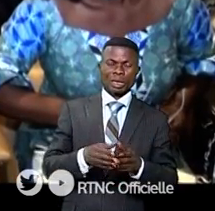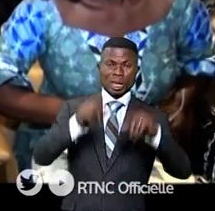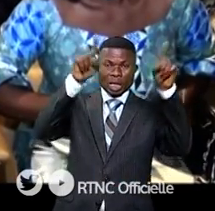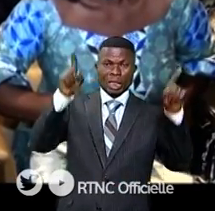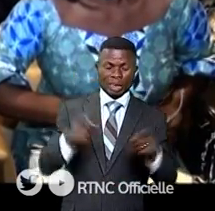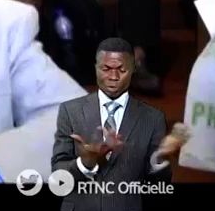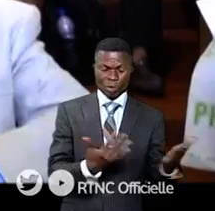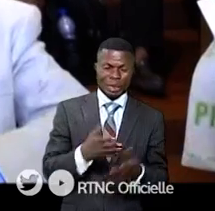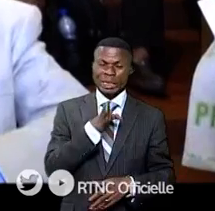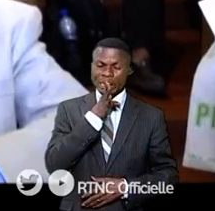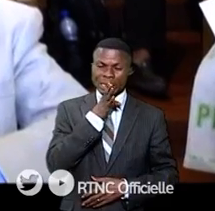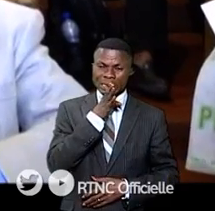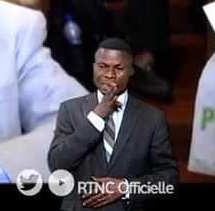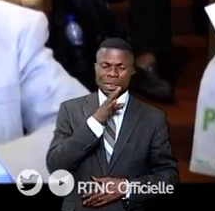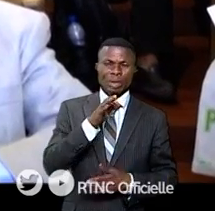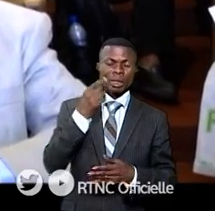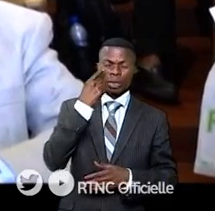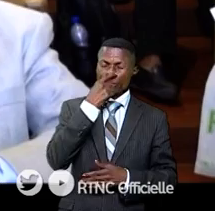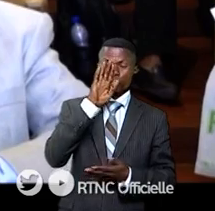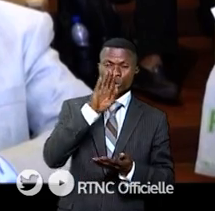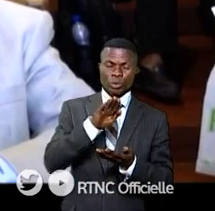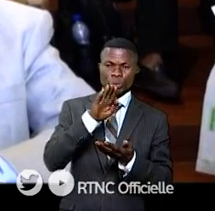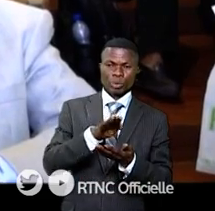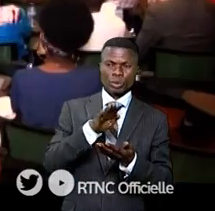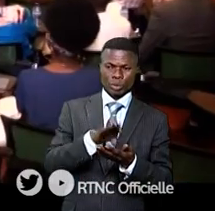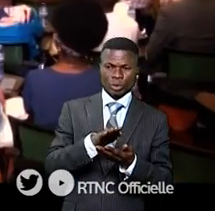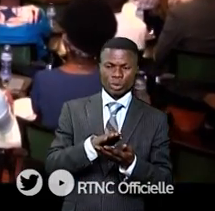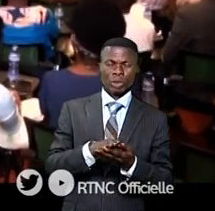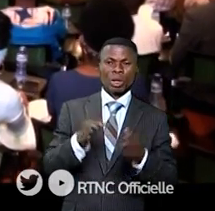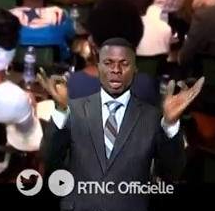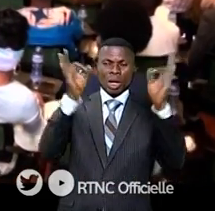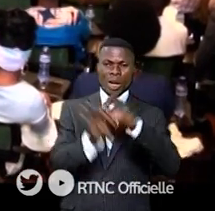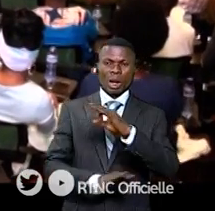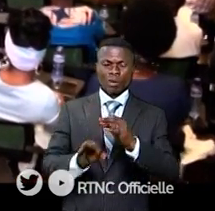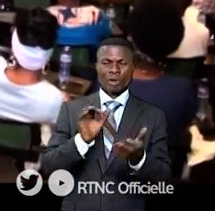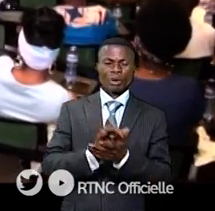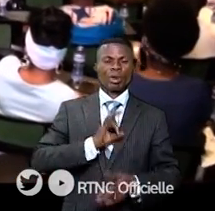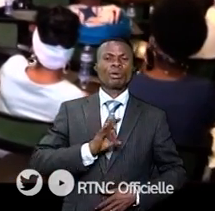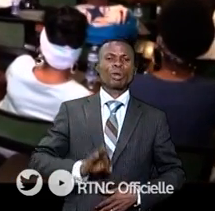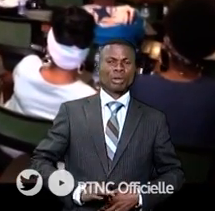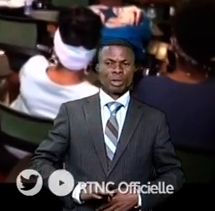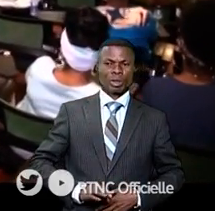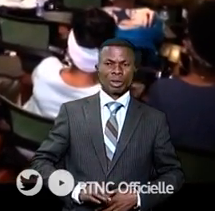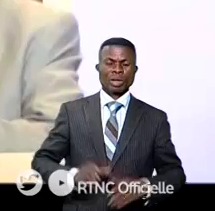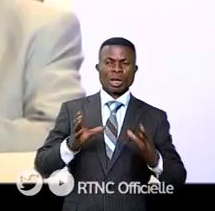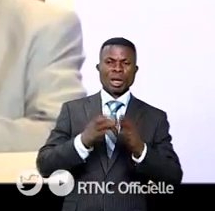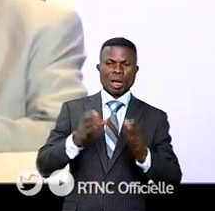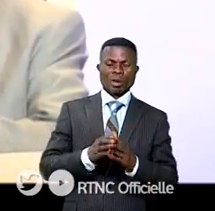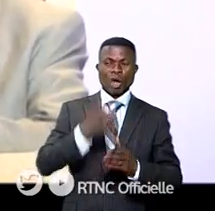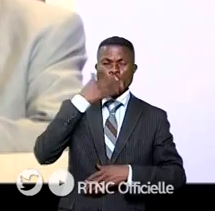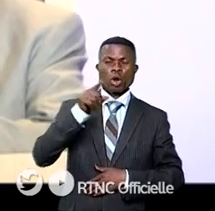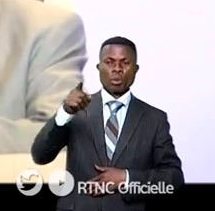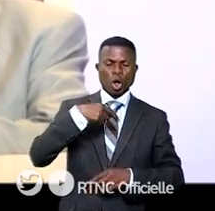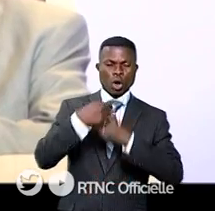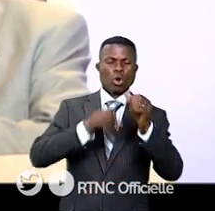écrans d'ordinateur et diminuer la fréquence de cette pathologie, la Fondation Denise Nyakirucci-Sekedi et HG Foundation ont